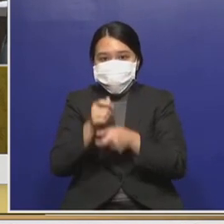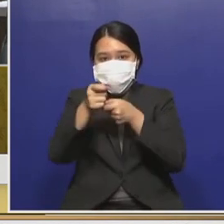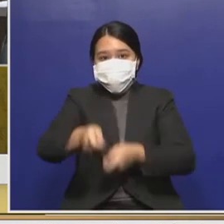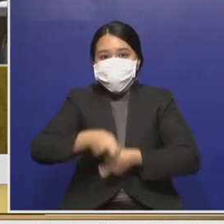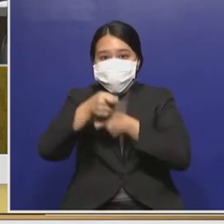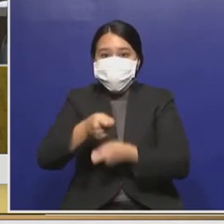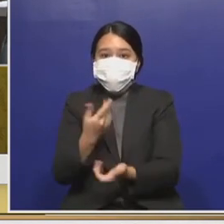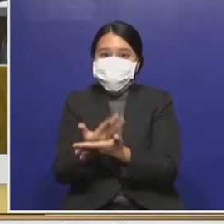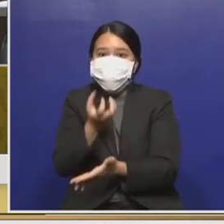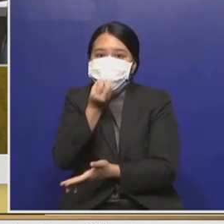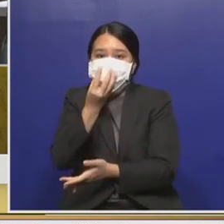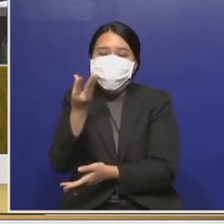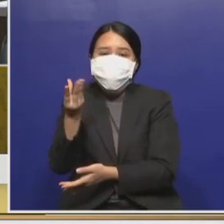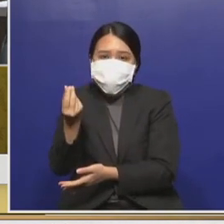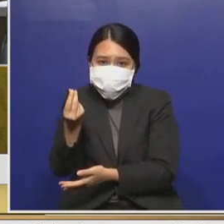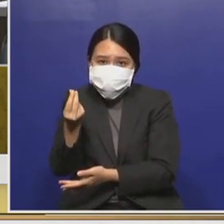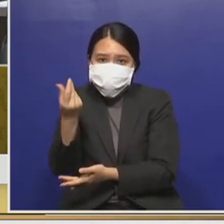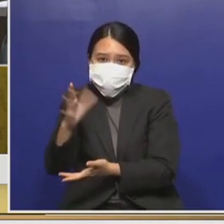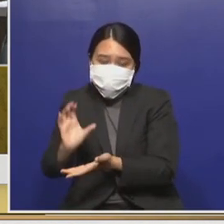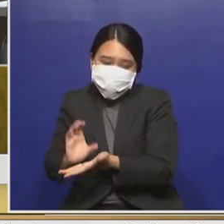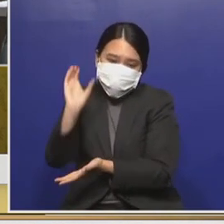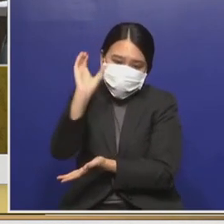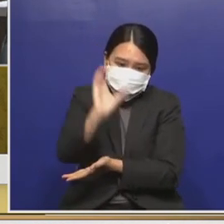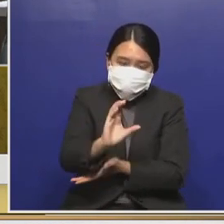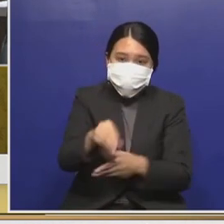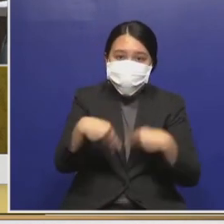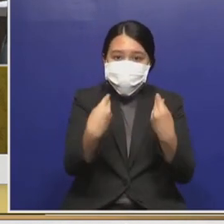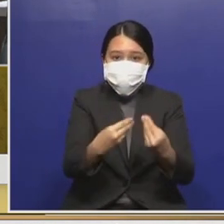เอาไปปลอยตอำ้เช้าบ้านกวางทงหนบาน 100 และ 5